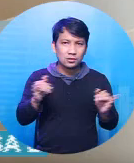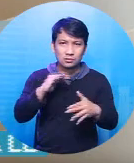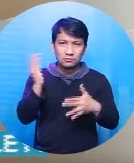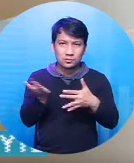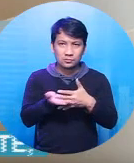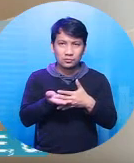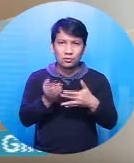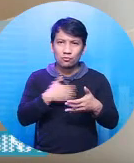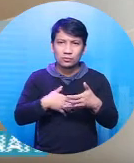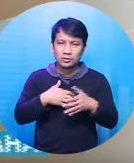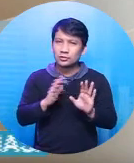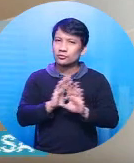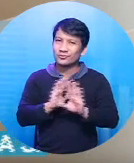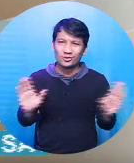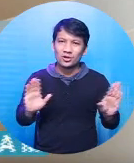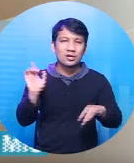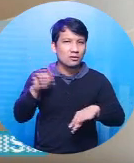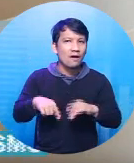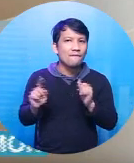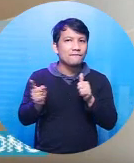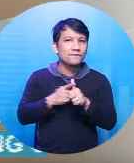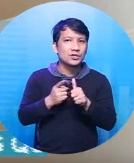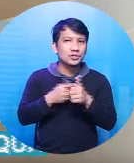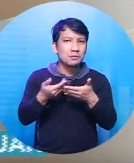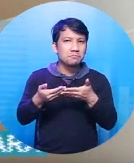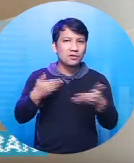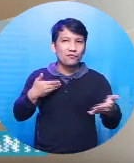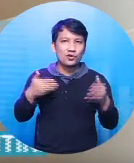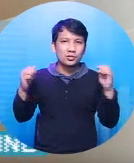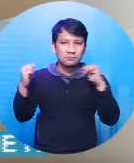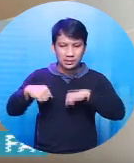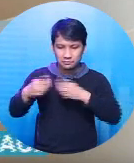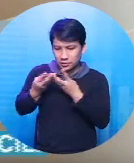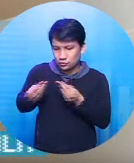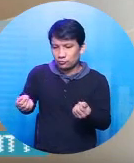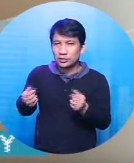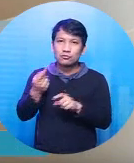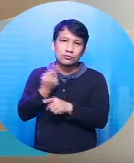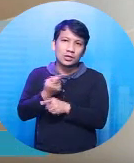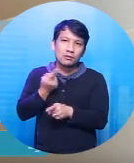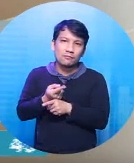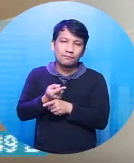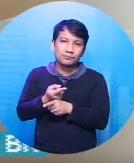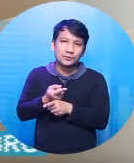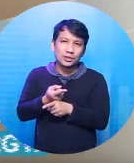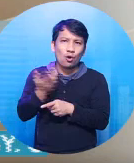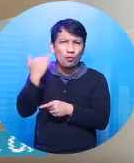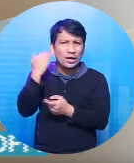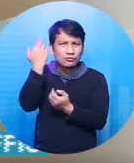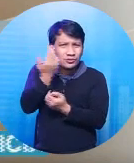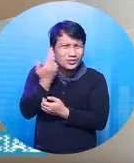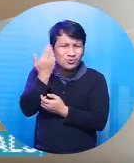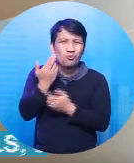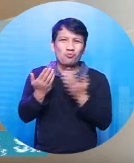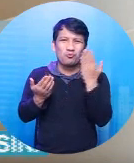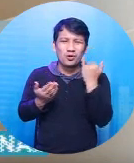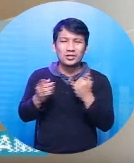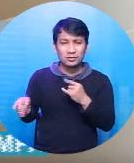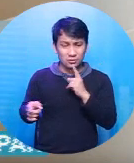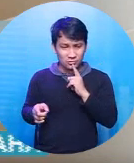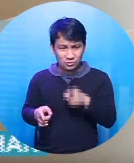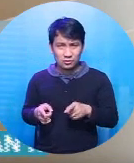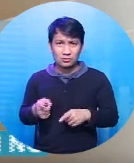magkademandahan tayo or what. Kailangan ayusin natin kung ano yung nararapat at kung ano yung intake nila dito. Kasi kung